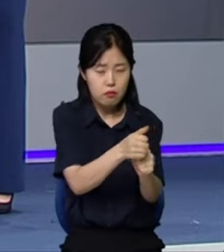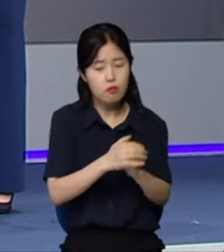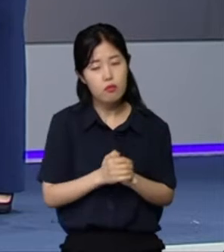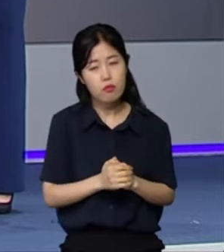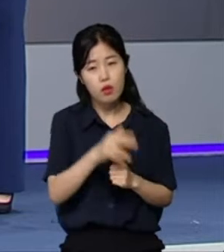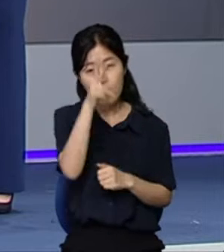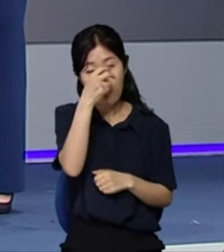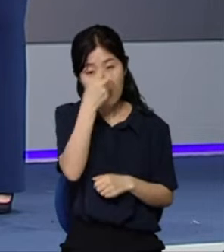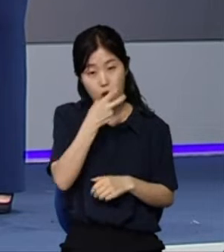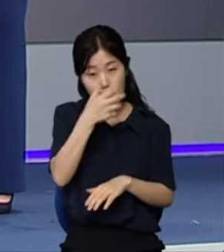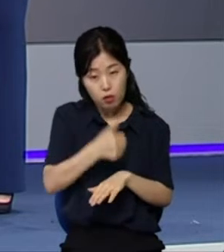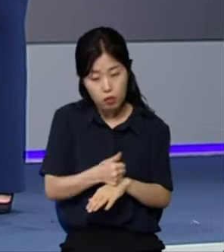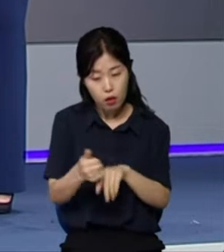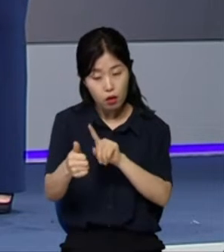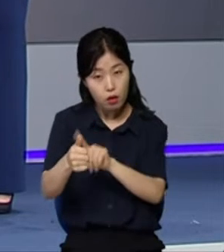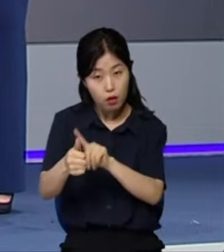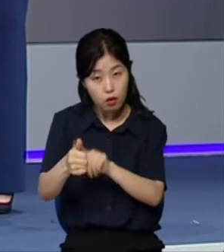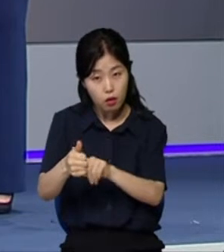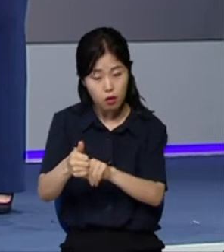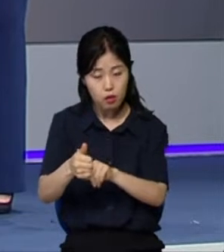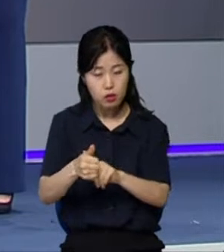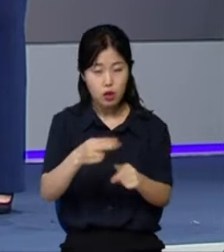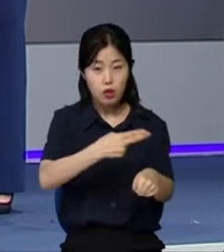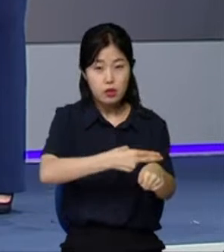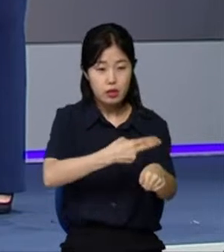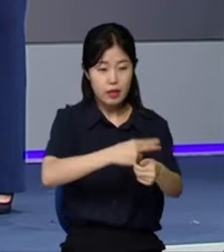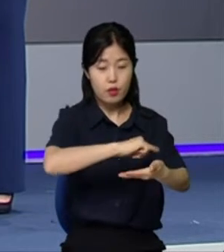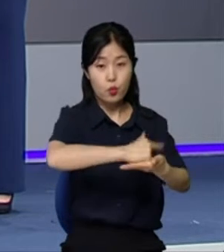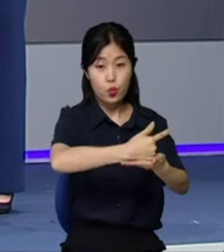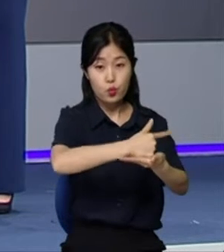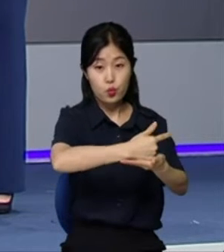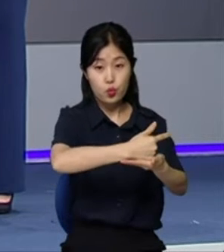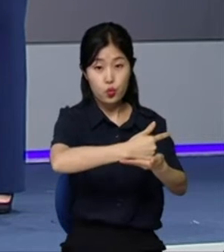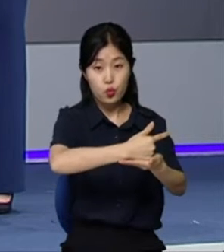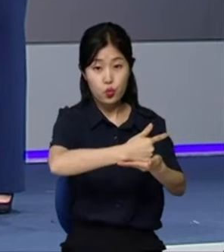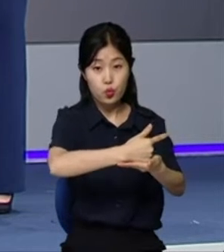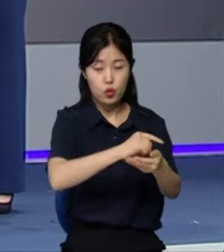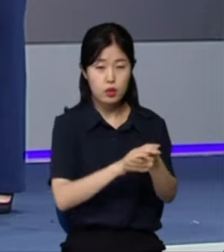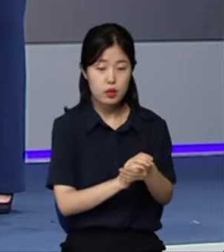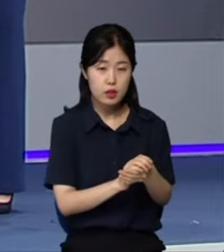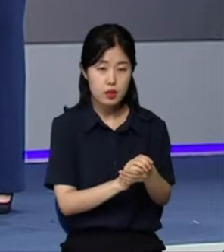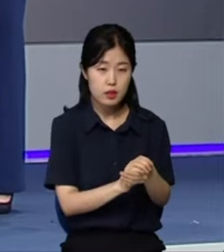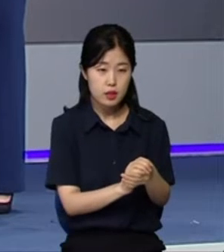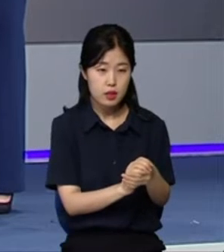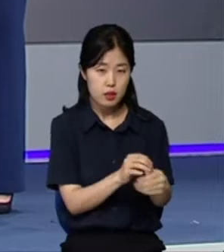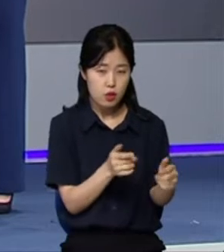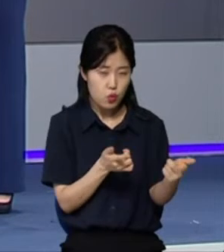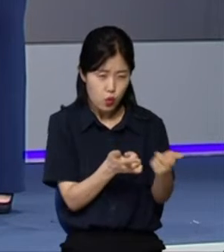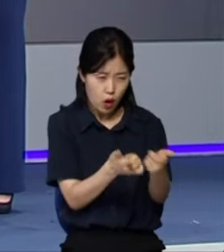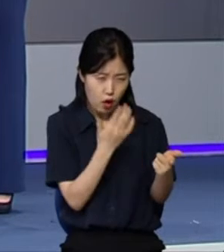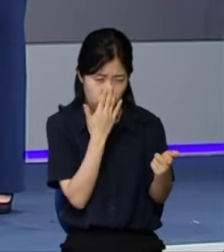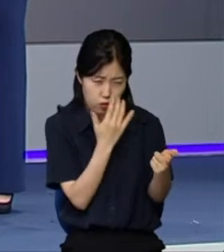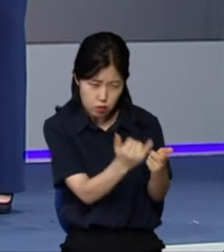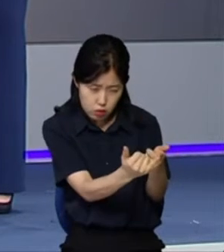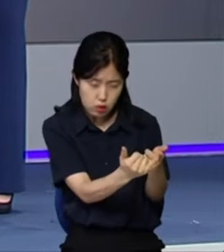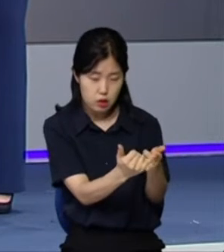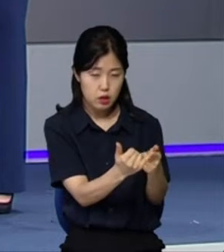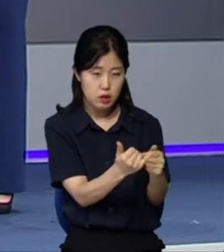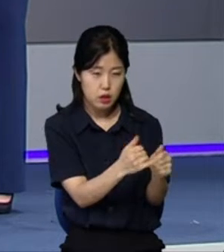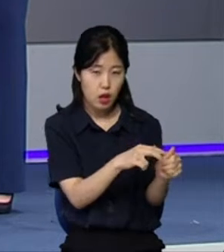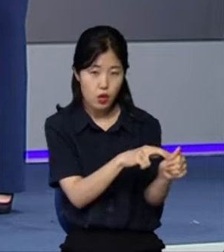경찰 수사 결과 a 군은 먼저 교사들의 노트북에 원격 제어가 가능한 해킹 프로그램을 설치